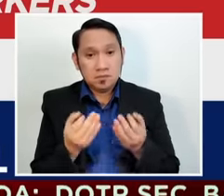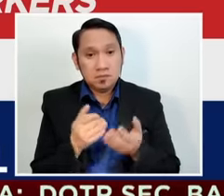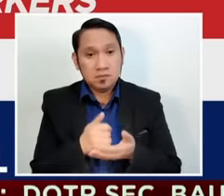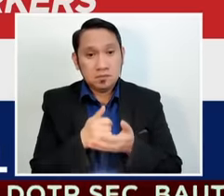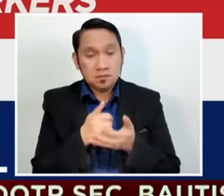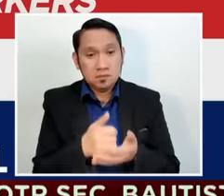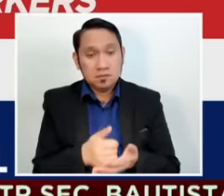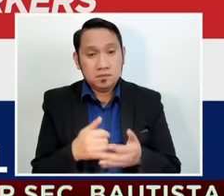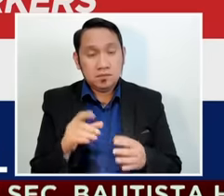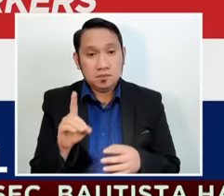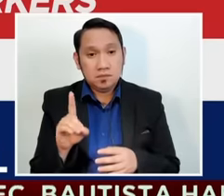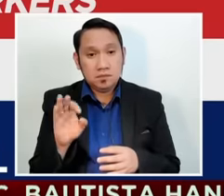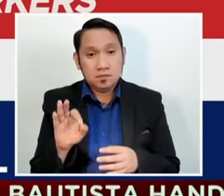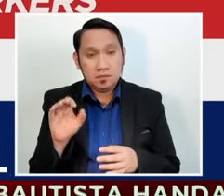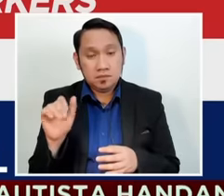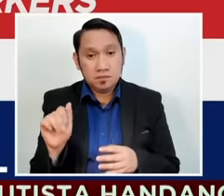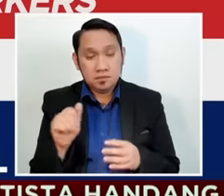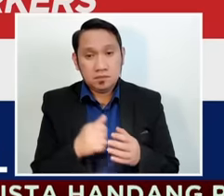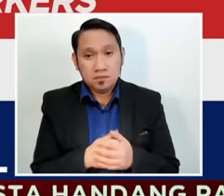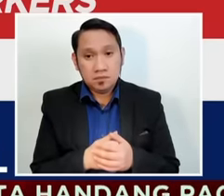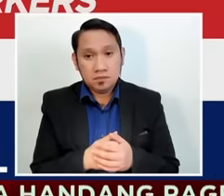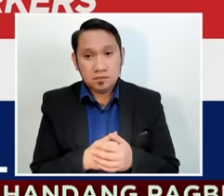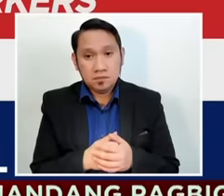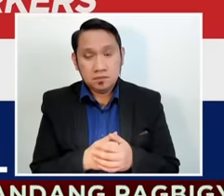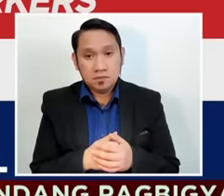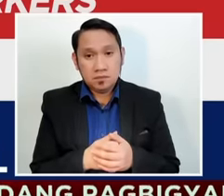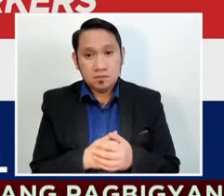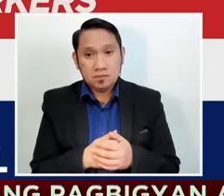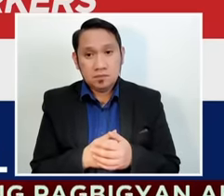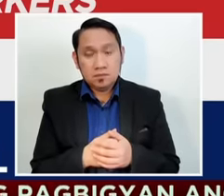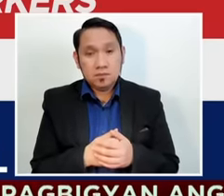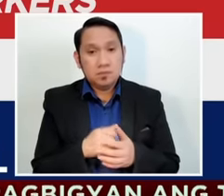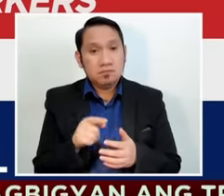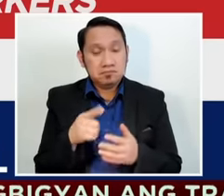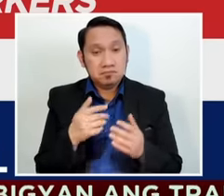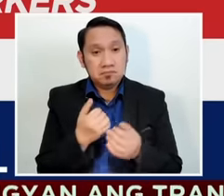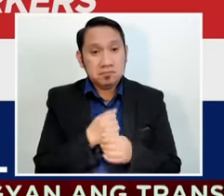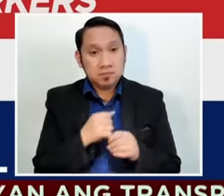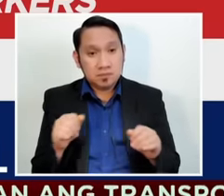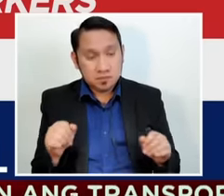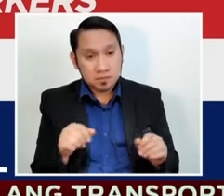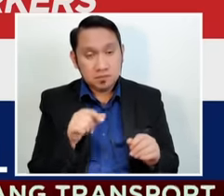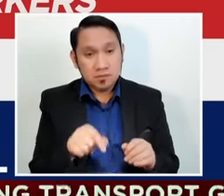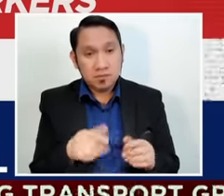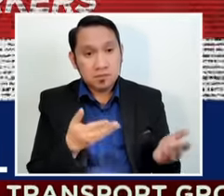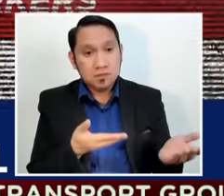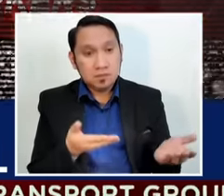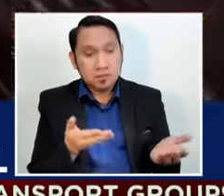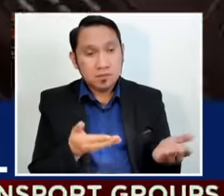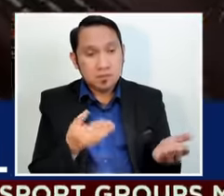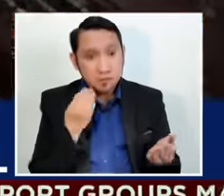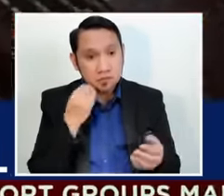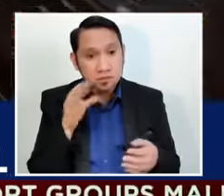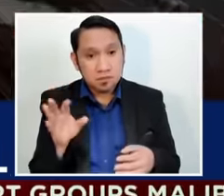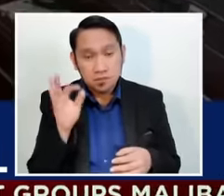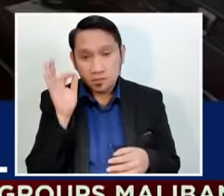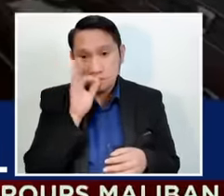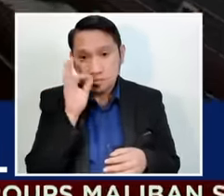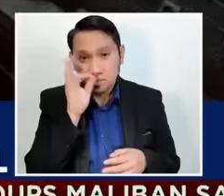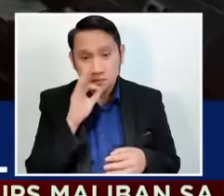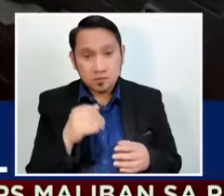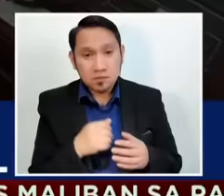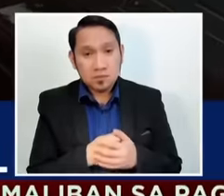Department of Foreign Affairs, Shipping at Manning Agency para ligtas na maiuwi ang mga Pilipino. Umalma rin